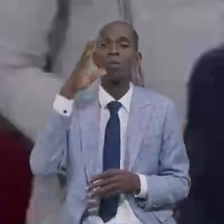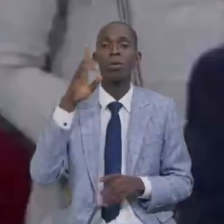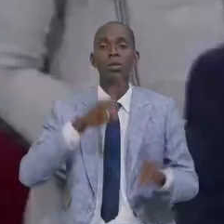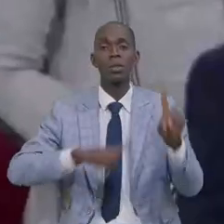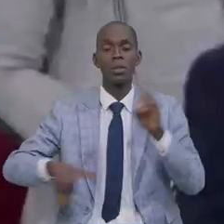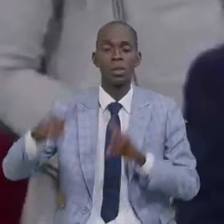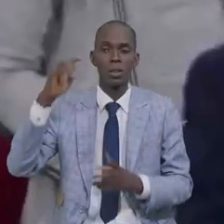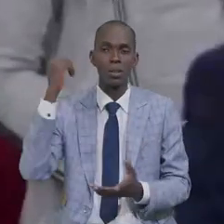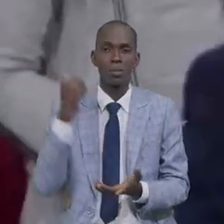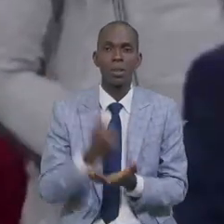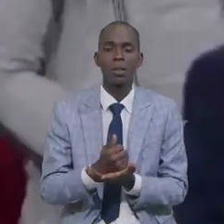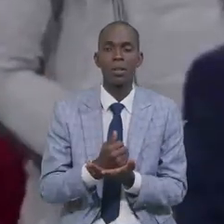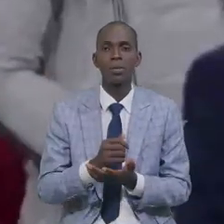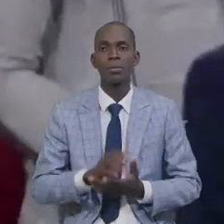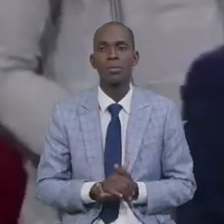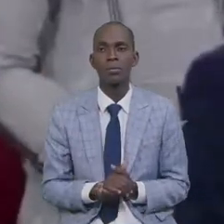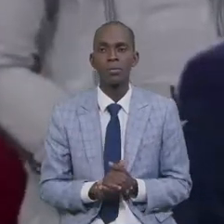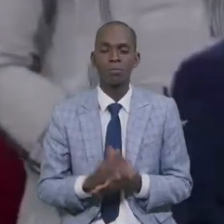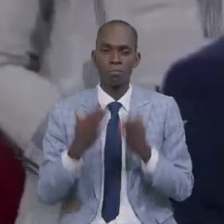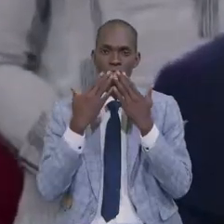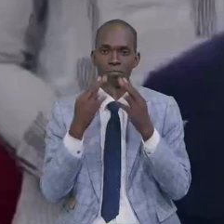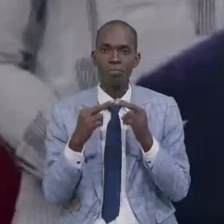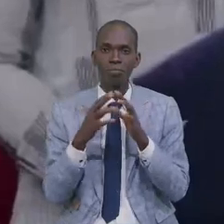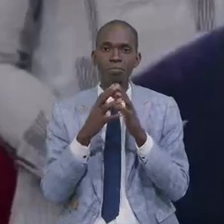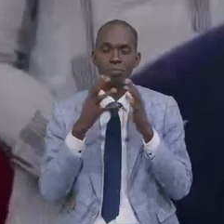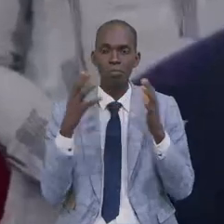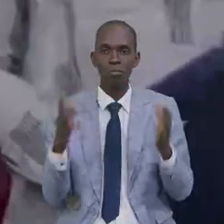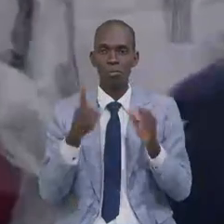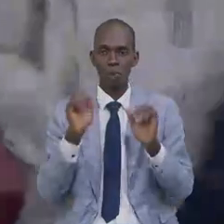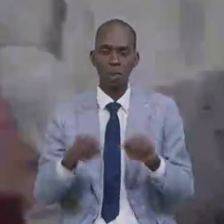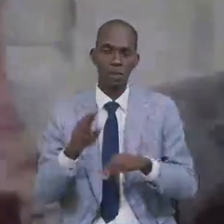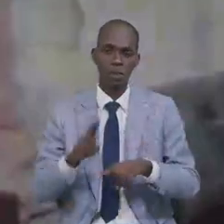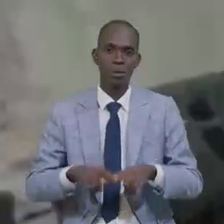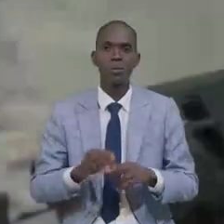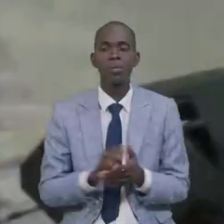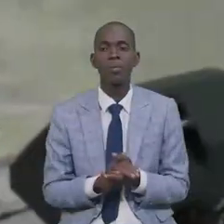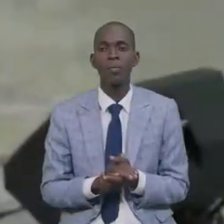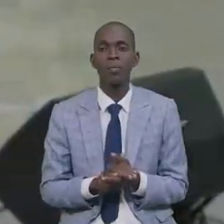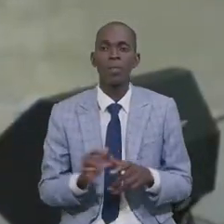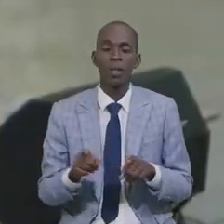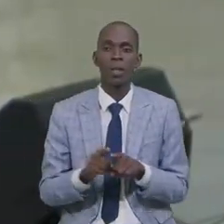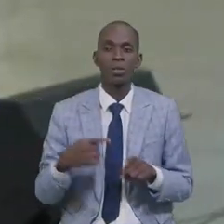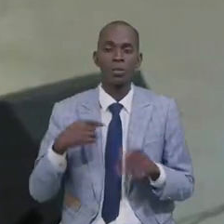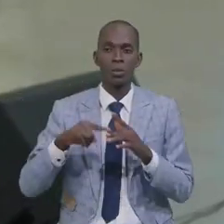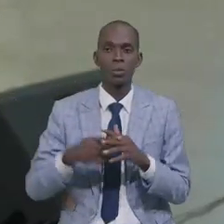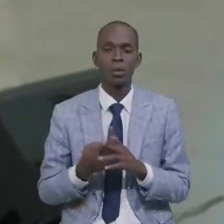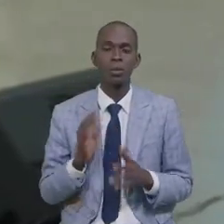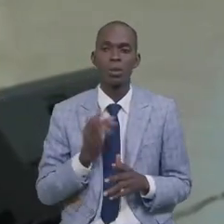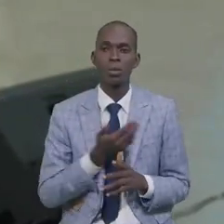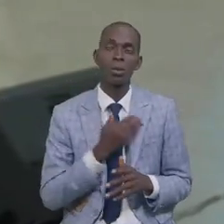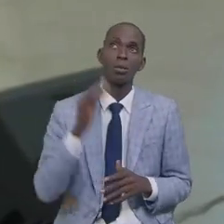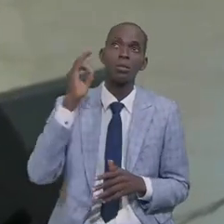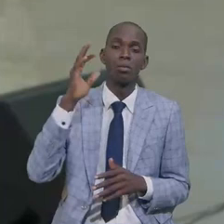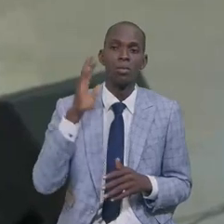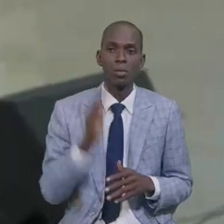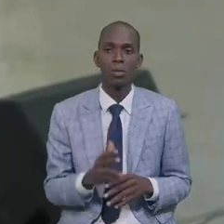Dieu disent Amen. Merci beaucoup. Vous pouvez vous asseoir. Comme nous commençons